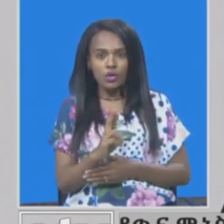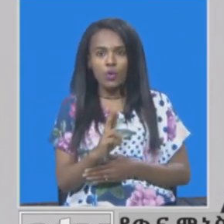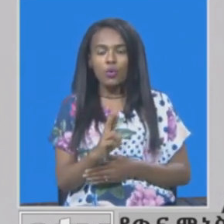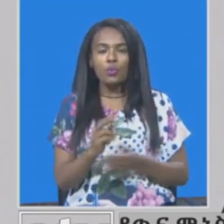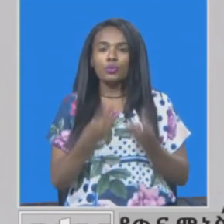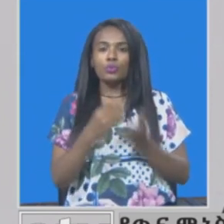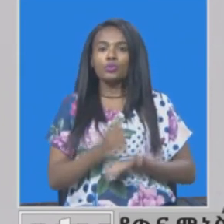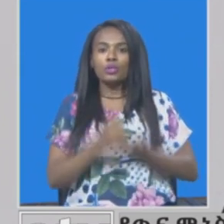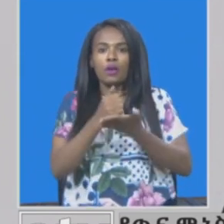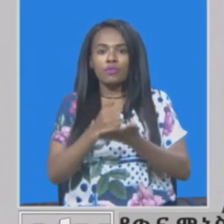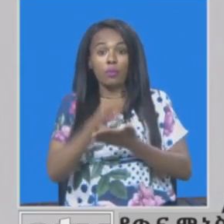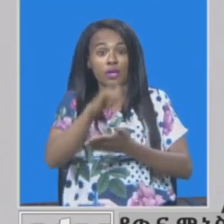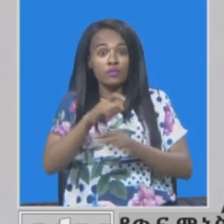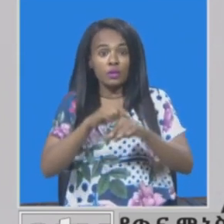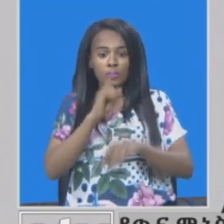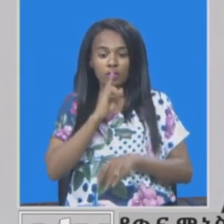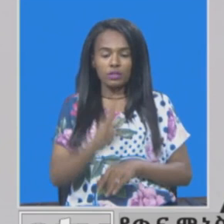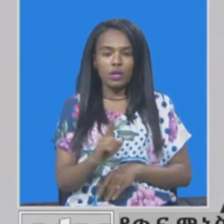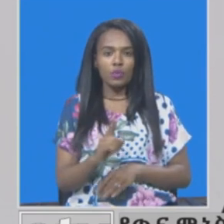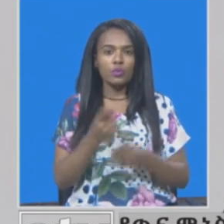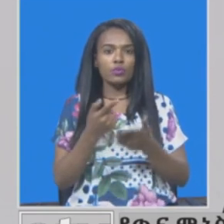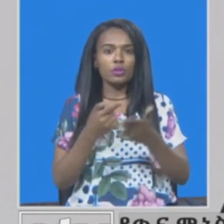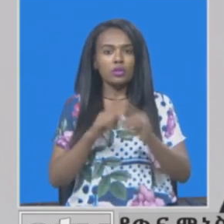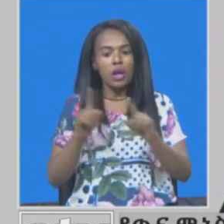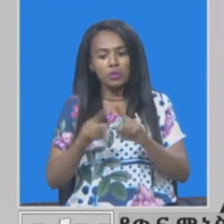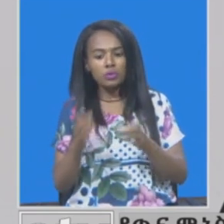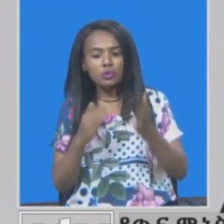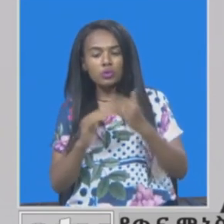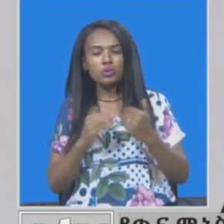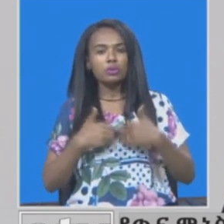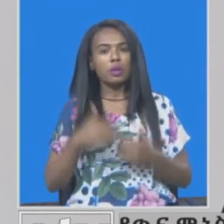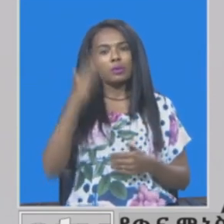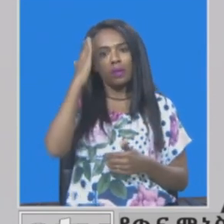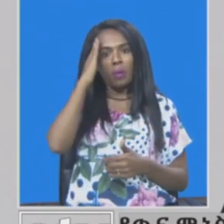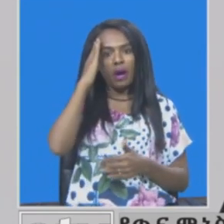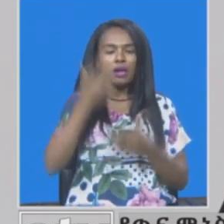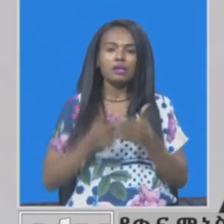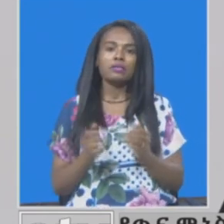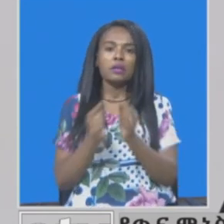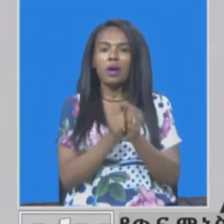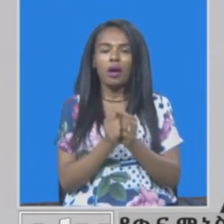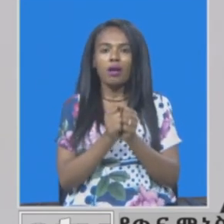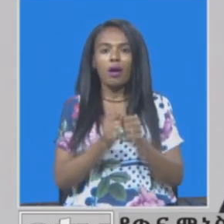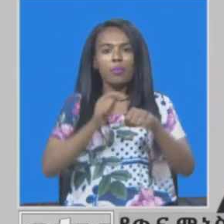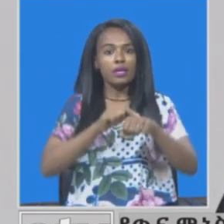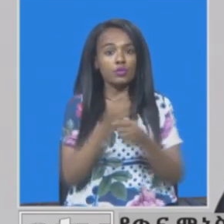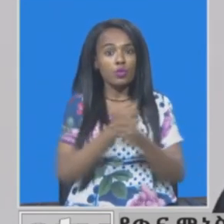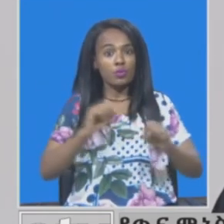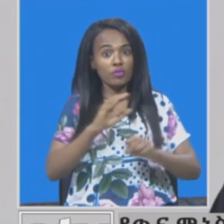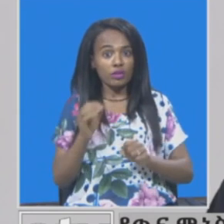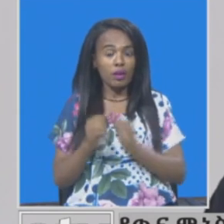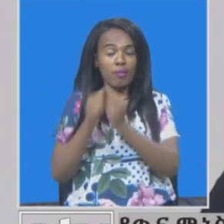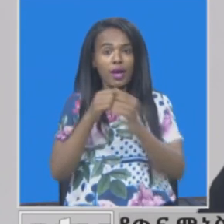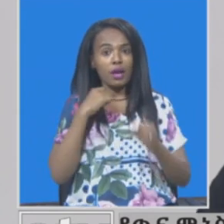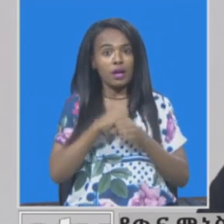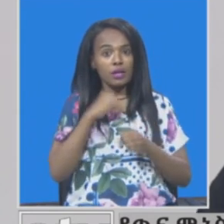ድጋፍ የሚያስፈልግበት ወቅት ነው። እንግዲህ ያሉ የተለያዩ ውስንነቶችም እንዳሉ ይታወቃል። እነዛን በጋራ በየጊዜው ለመፍታትና በጋራ